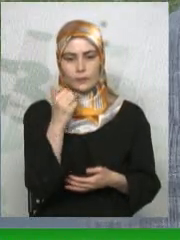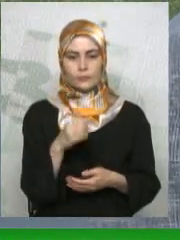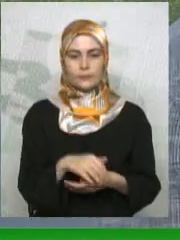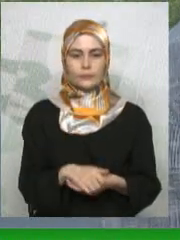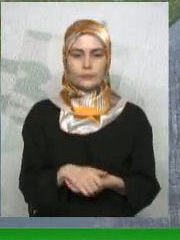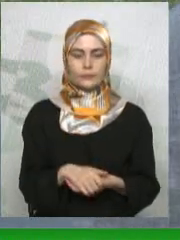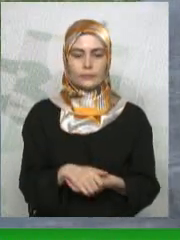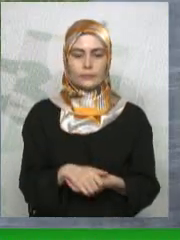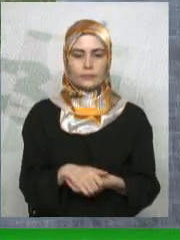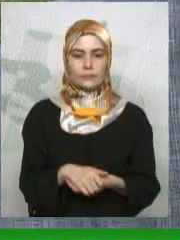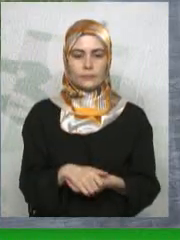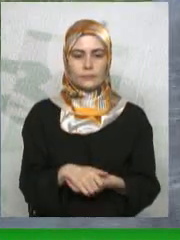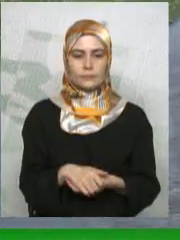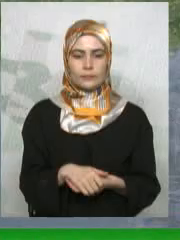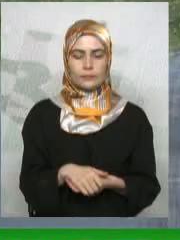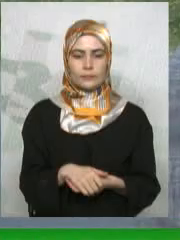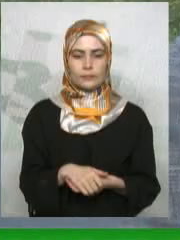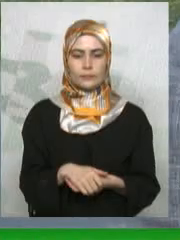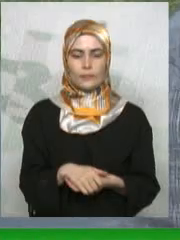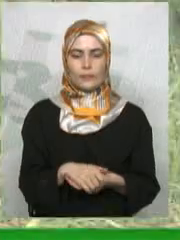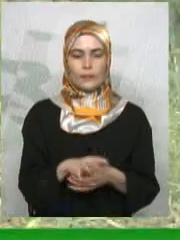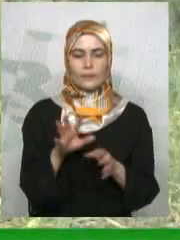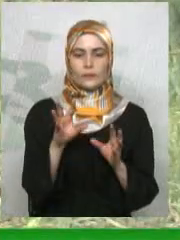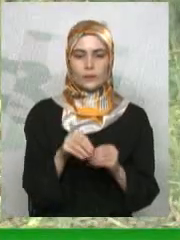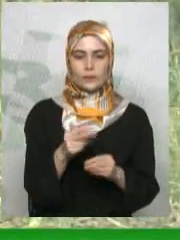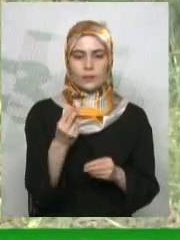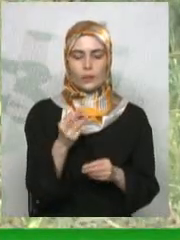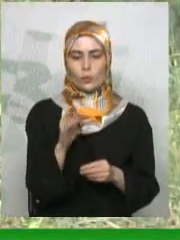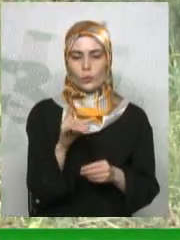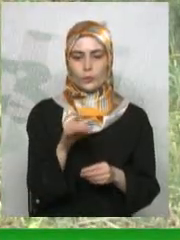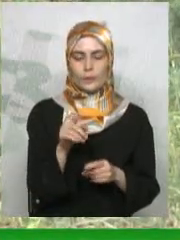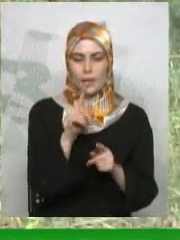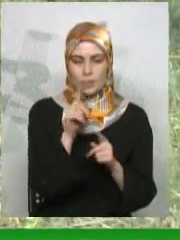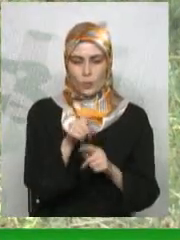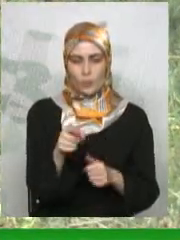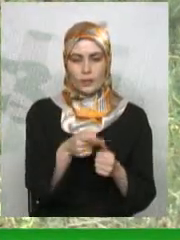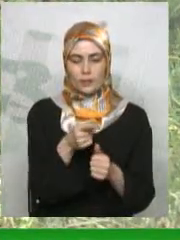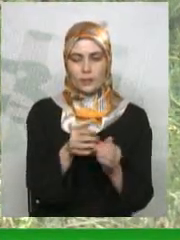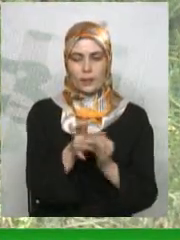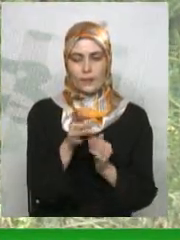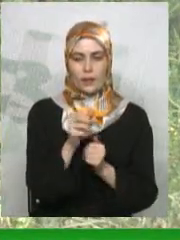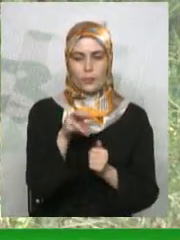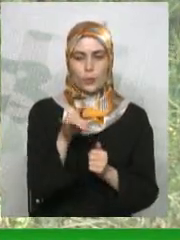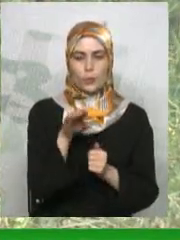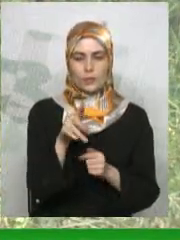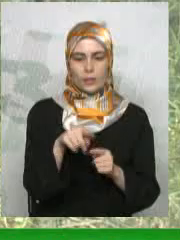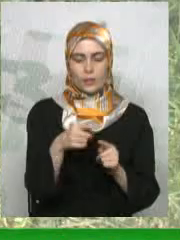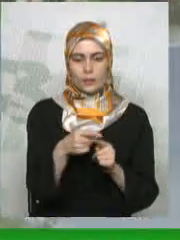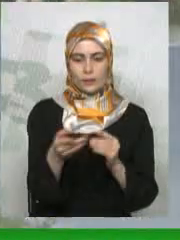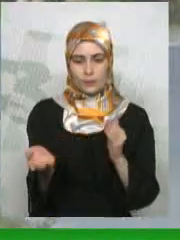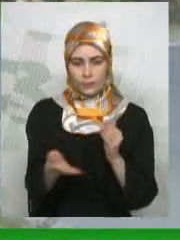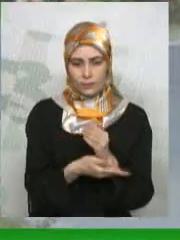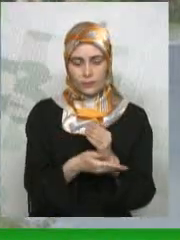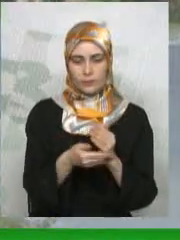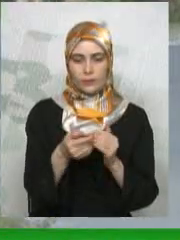и в общем во всем центральном округе. Особенность амброзии в ее устойчивости. Если это растение скосить в